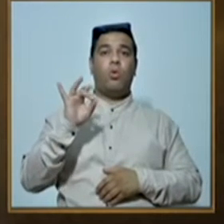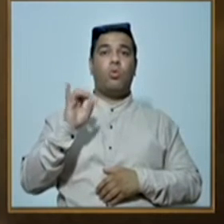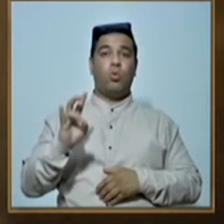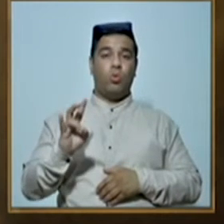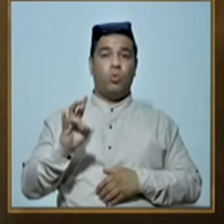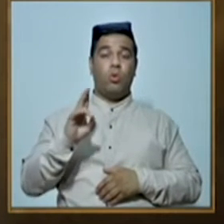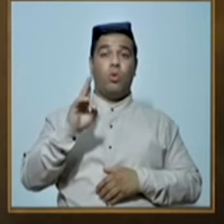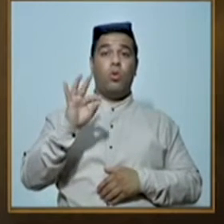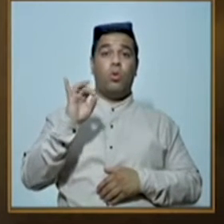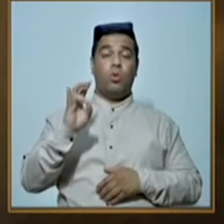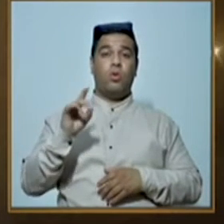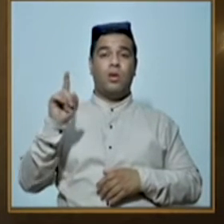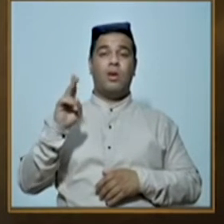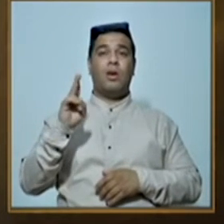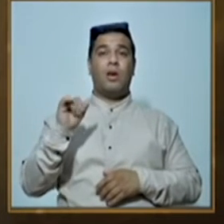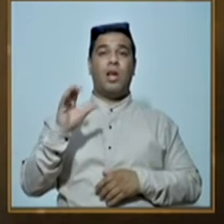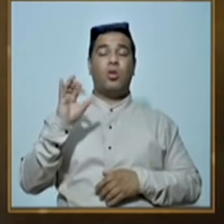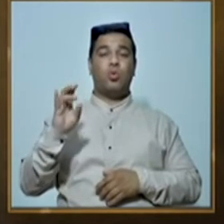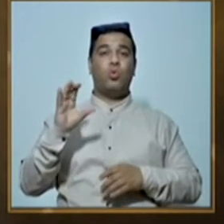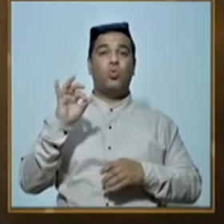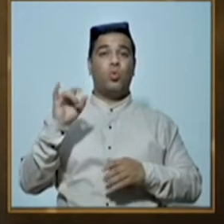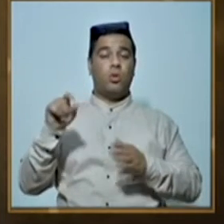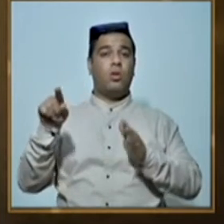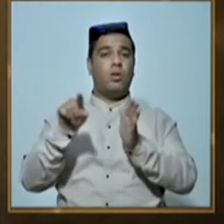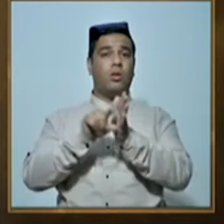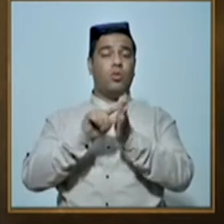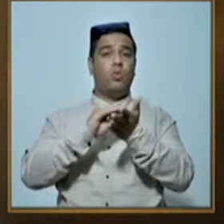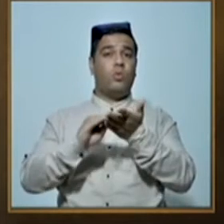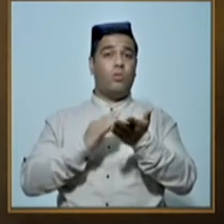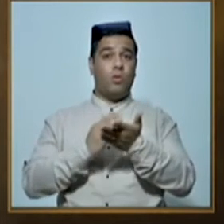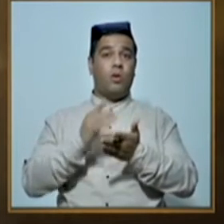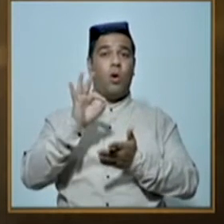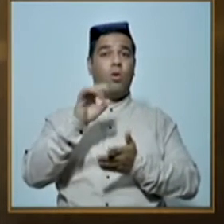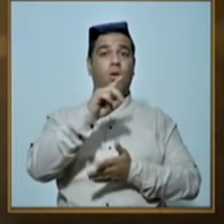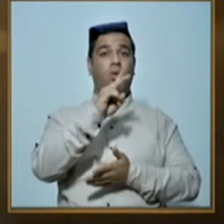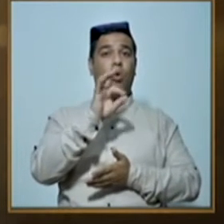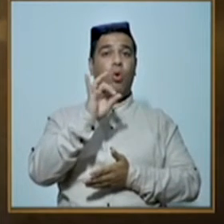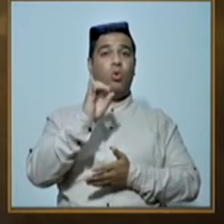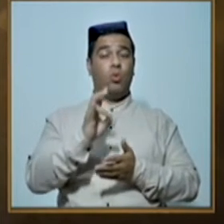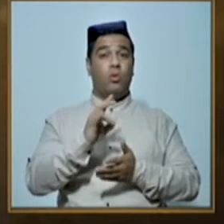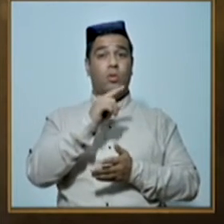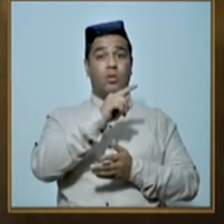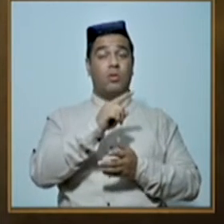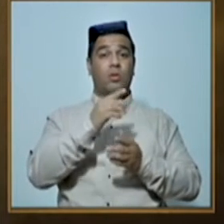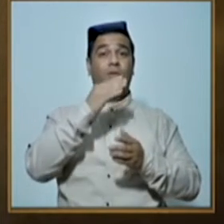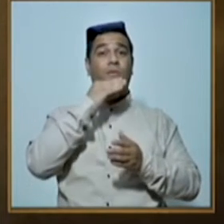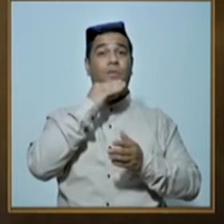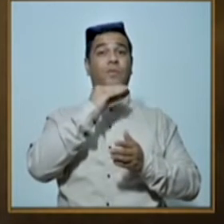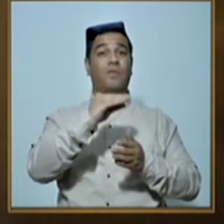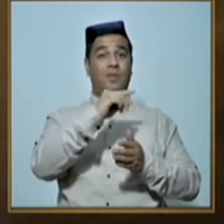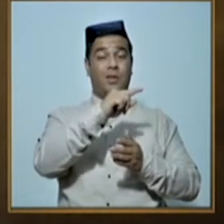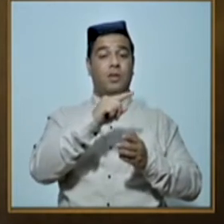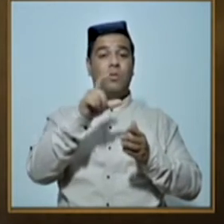Alloh taolo Qasas surasida shu Qorunni ham sifatini keltirgan. Qorun Fir'avnning ahlidan bo'lgan edi